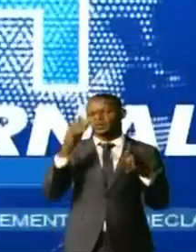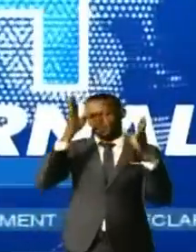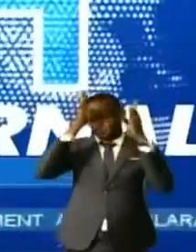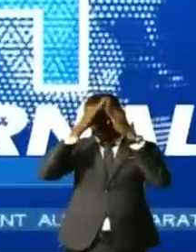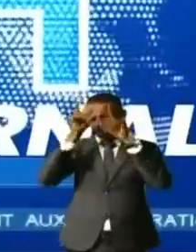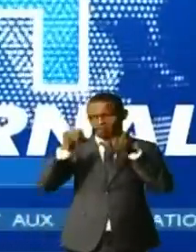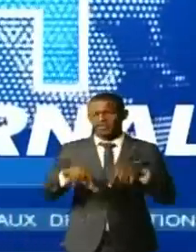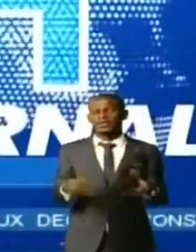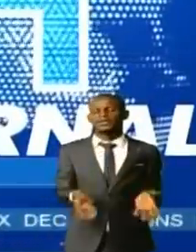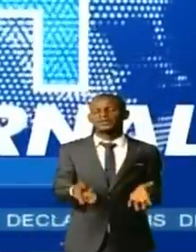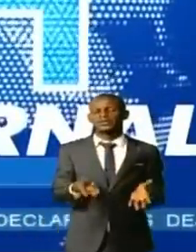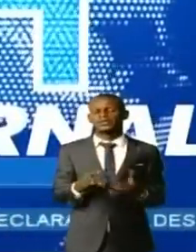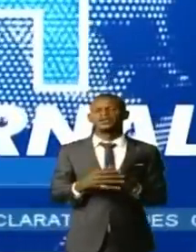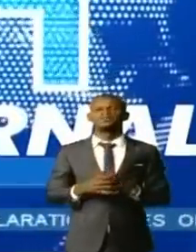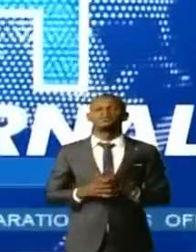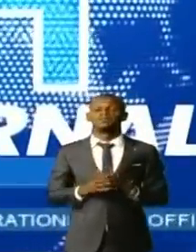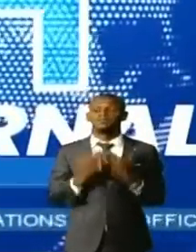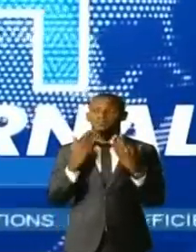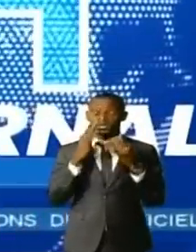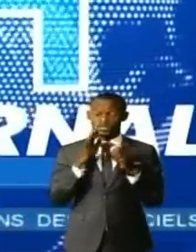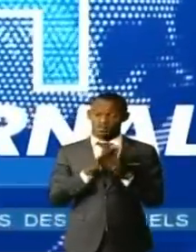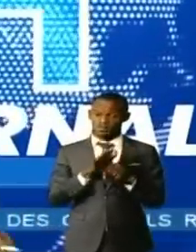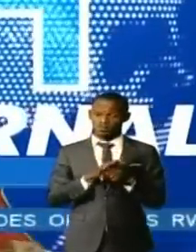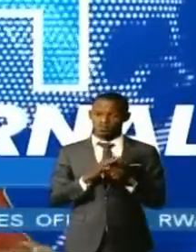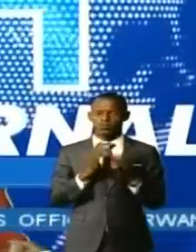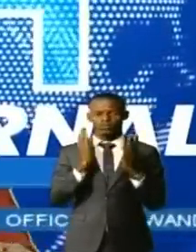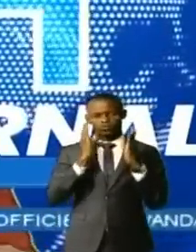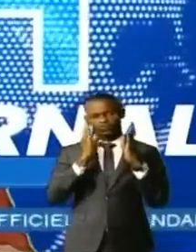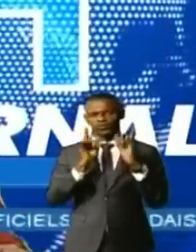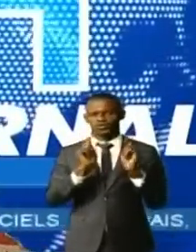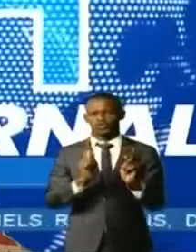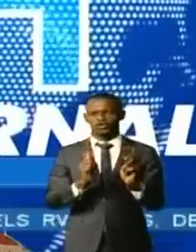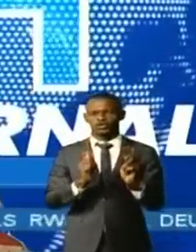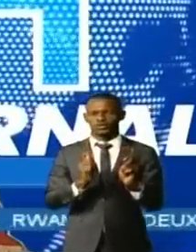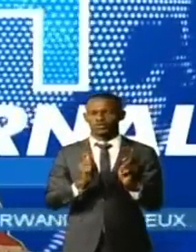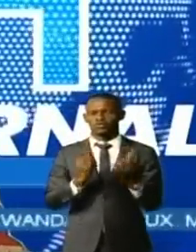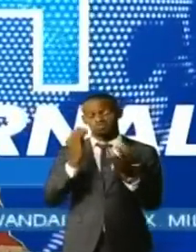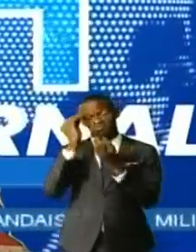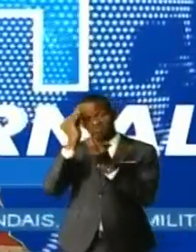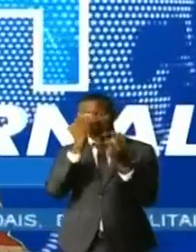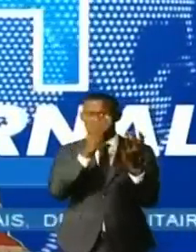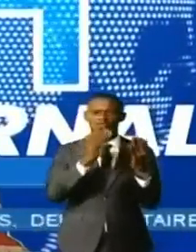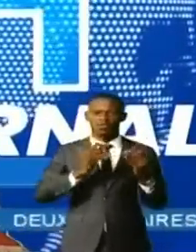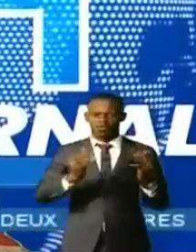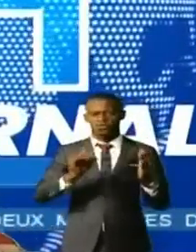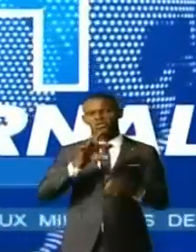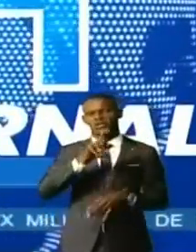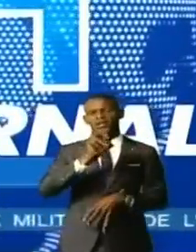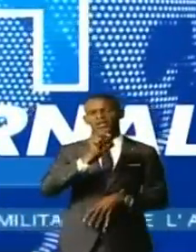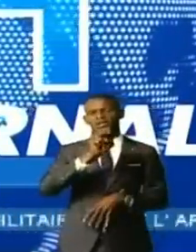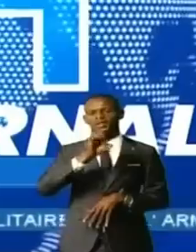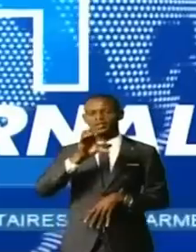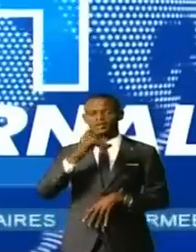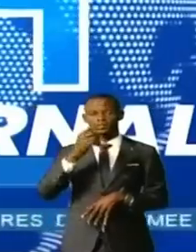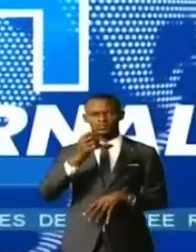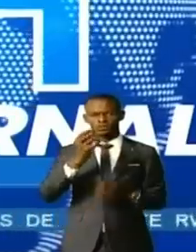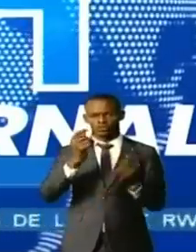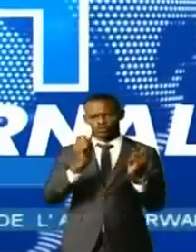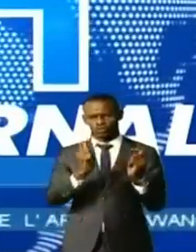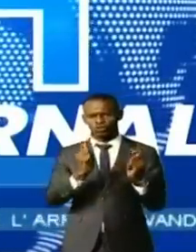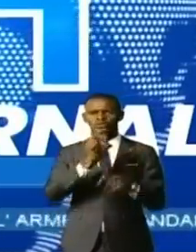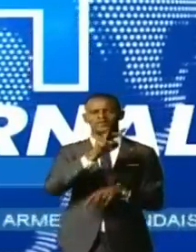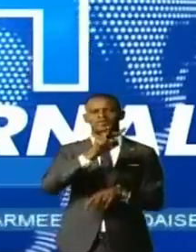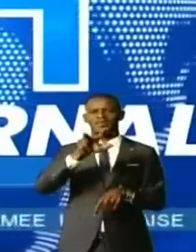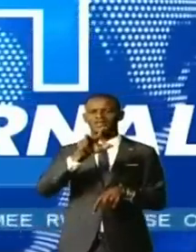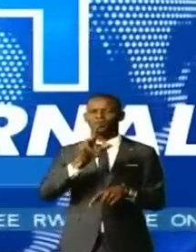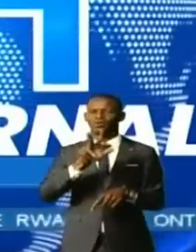de Patrice Emery Lumumba. Merci d'avoir suivi ce journal. L'actualité continue sur la chaîne nationale. Peggy Mukunda revient à 23h pour une